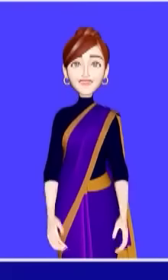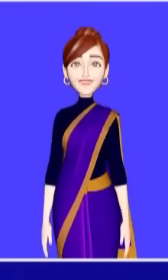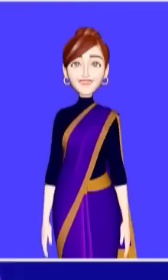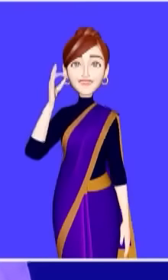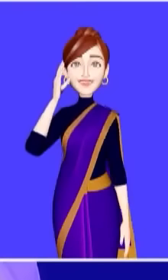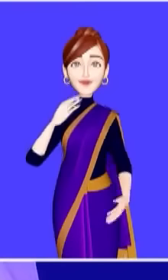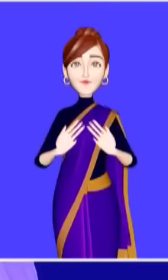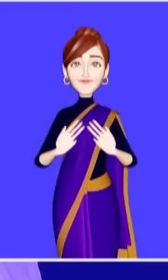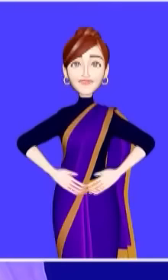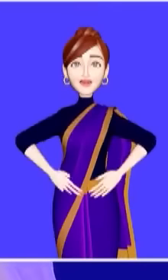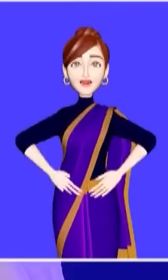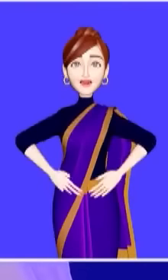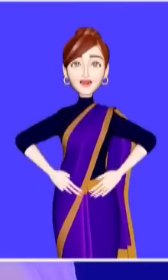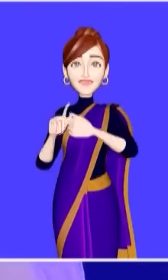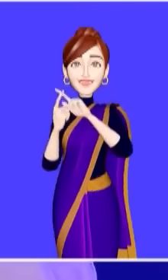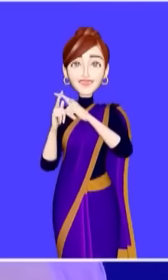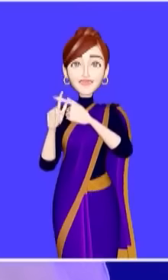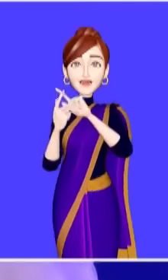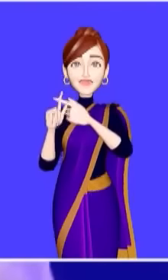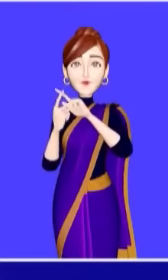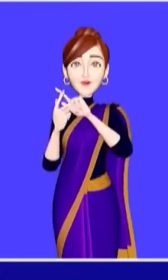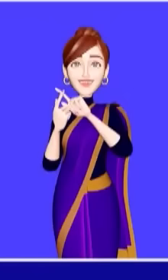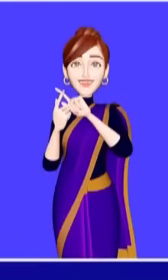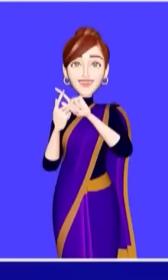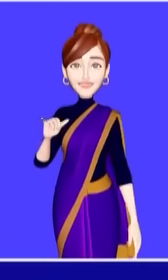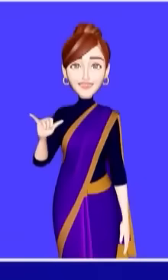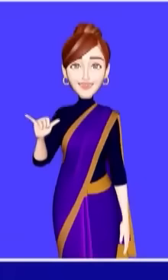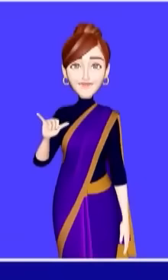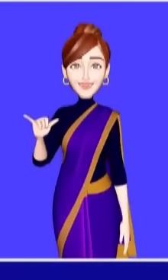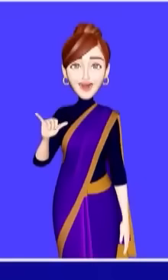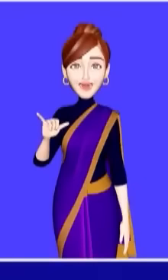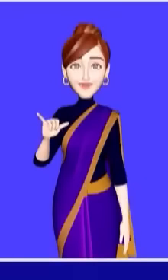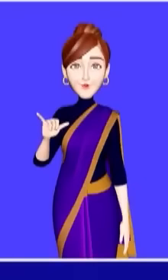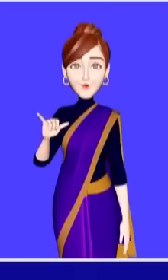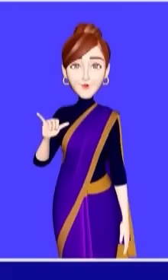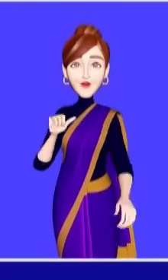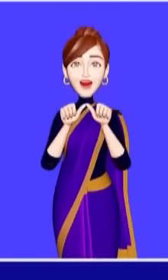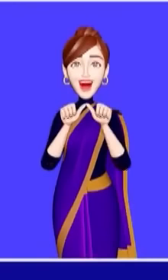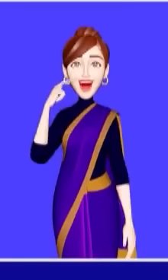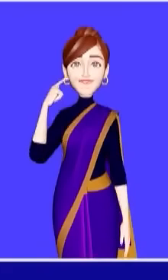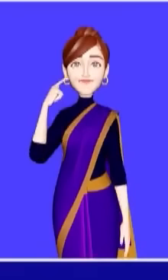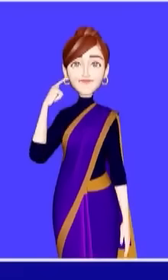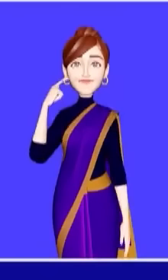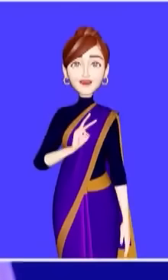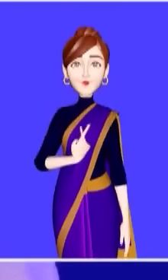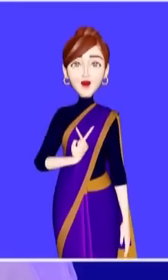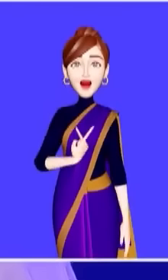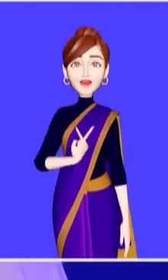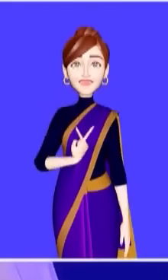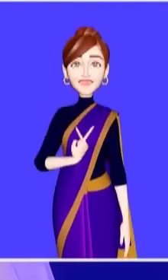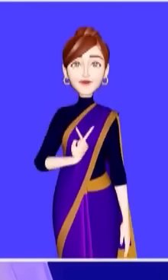आज जो हम देख रहे हैं, जो प्रिडिक्ट कर रहे हैं, वो इसके इंपैक्ट का